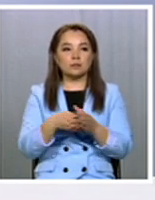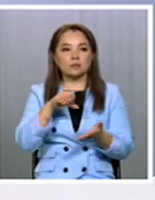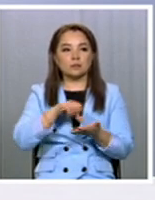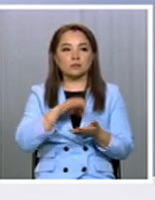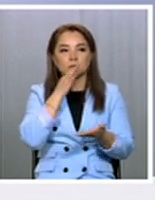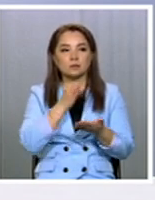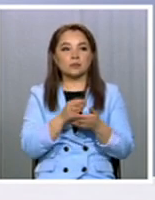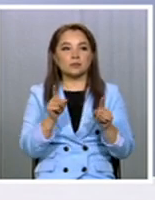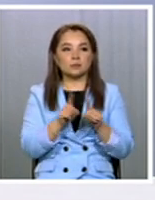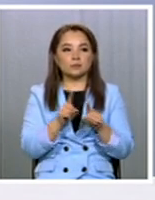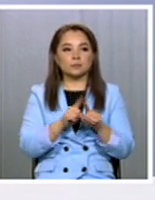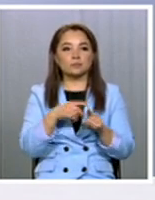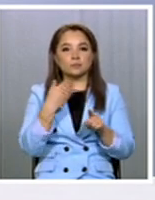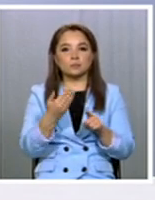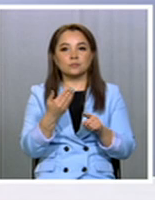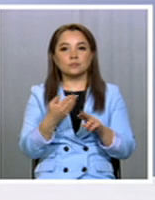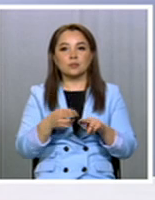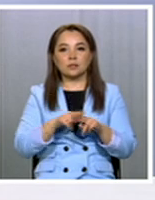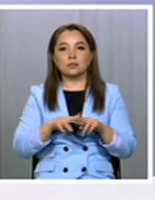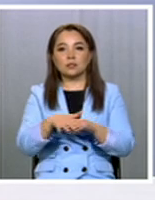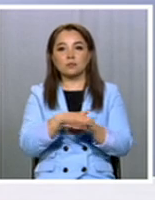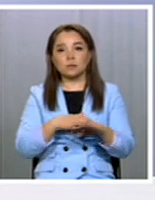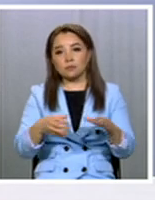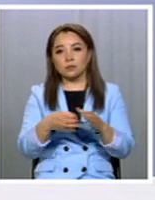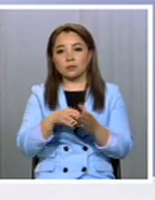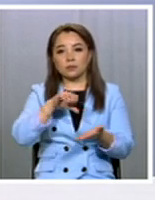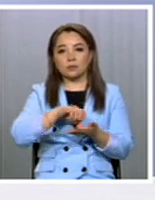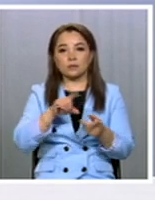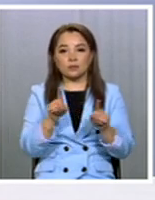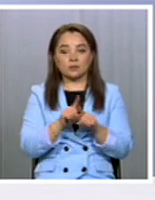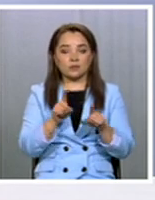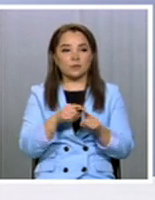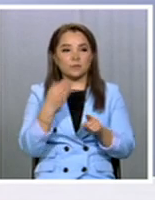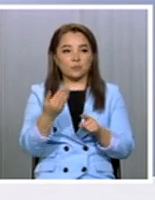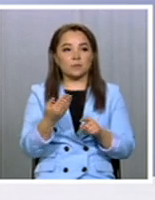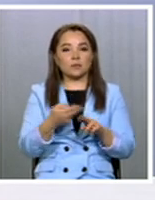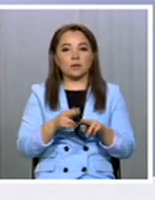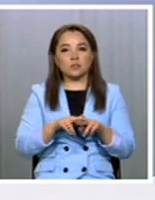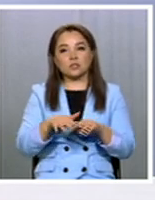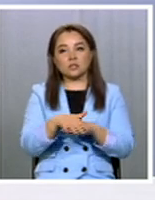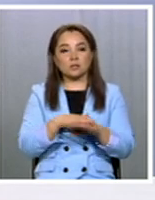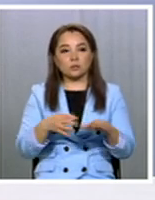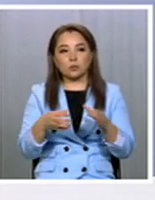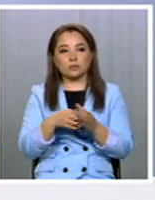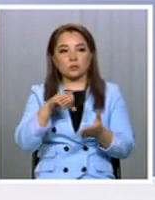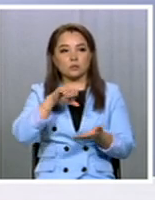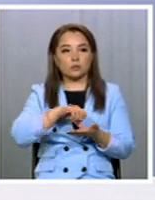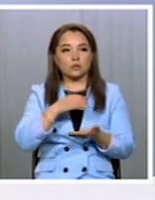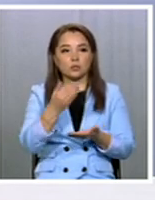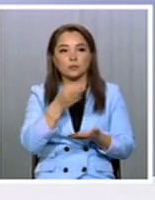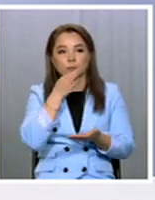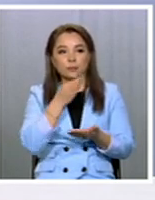қатар қоғамдық шындықты түсінуге ұмтылған қазақ жасының өмірі суреттелген